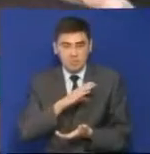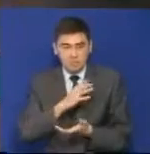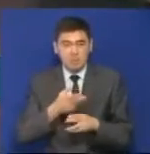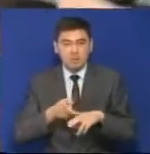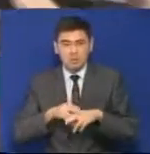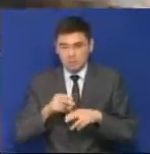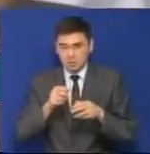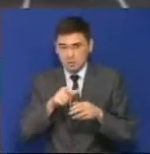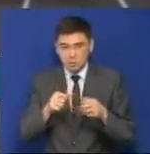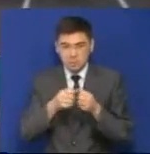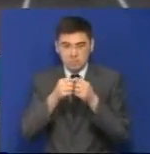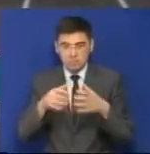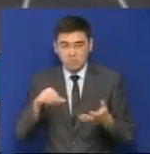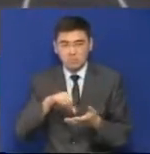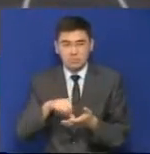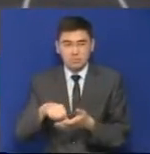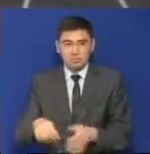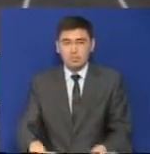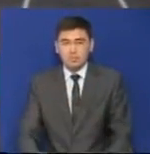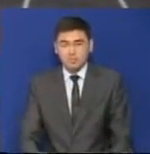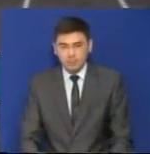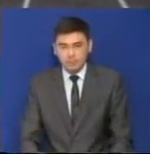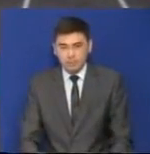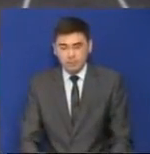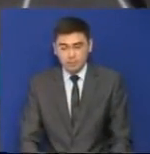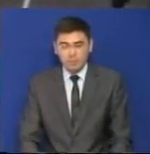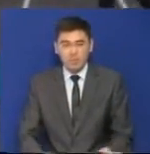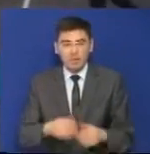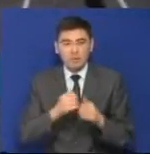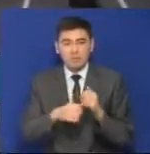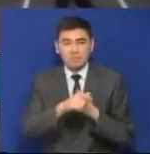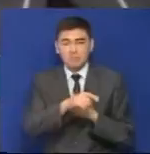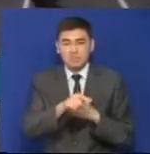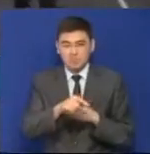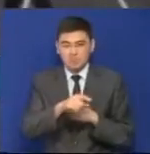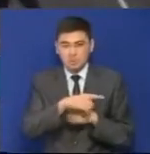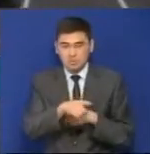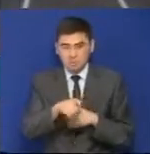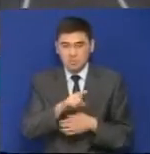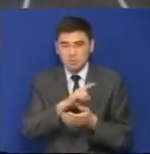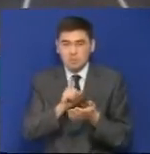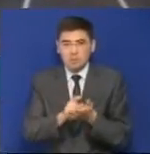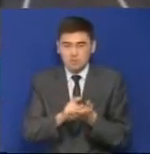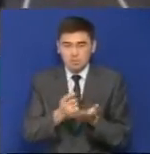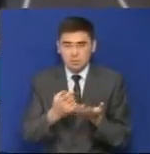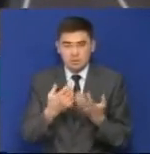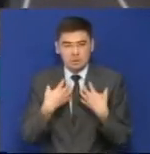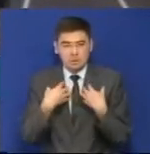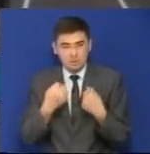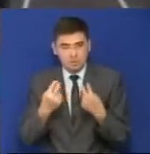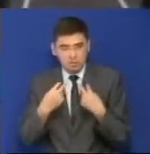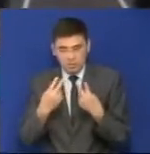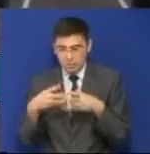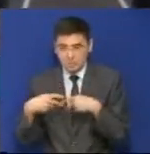биыл біршама артқан. Әрбір адам салауатты өмір сүру салтына сай денсаулықтың қадірі, онымен бірге